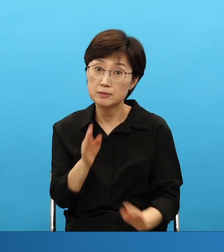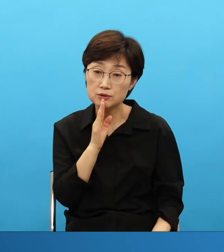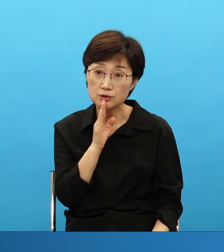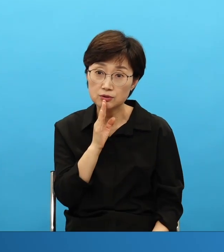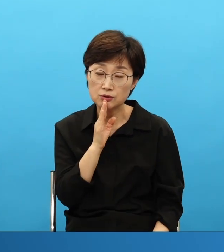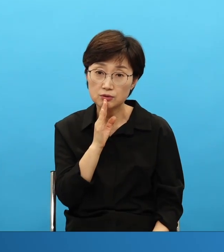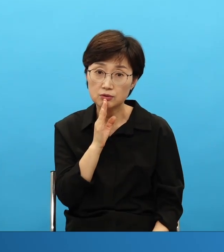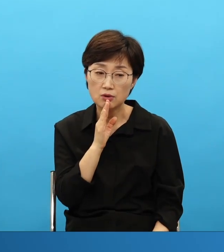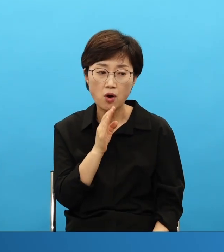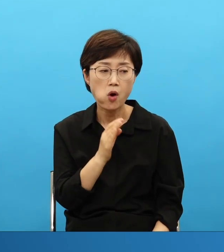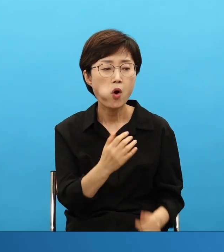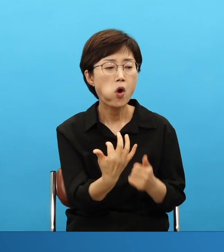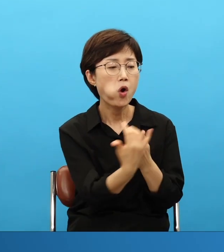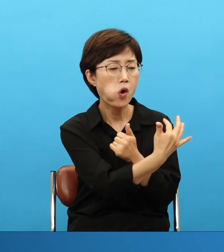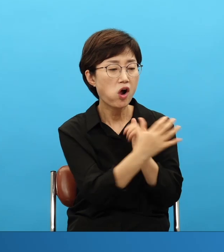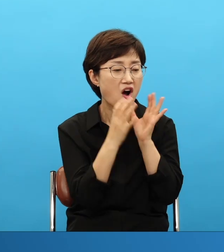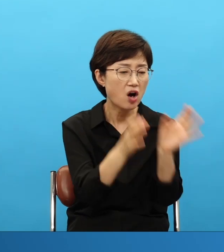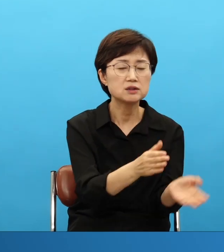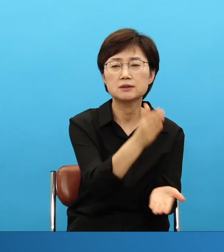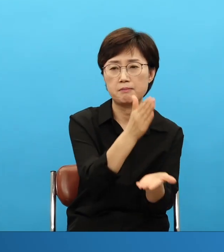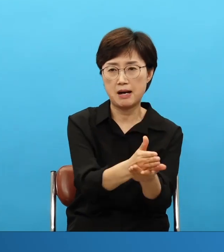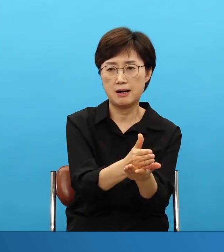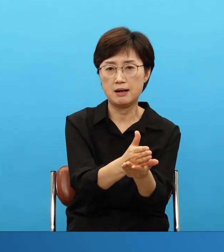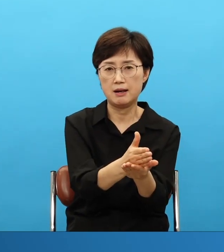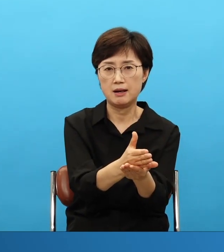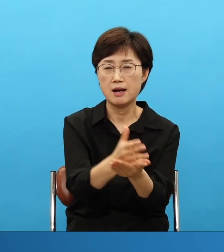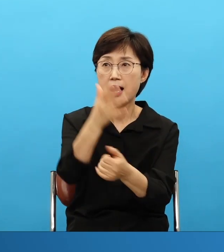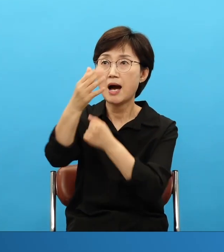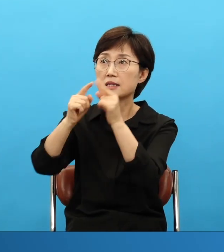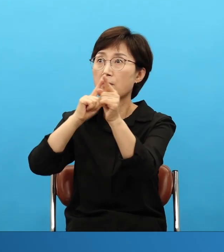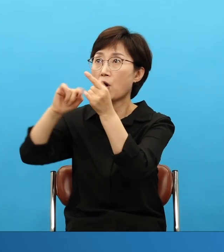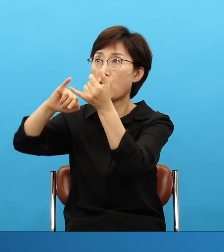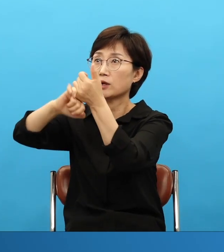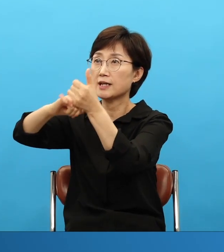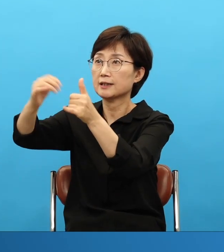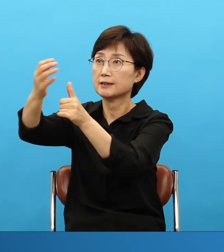하나님 말씀 붙잡고 기도하 시작한